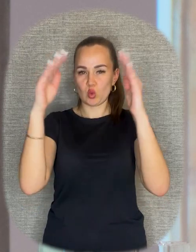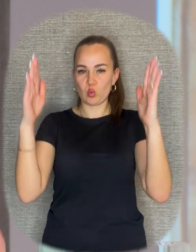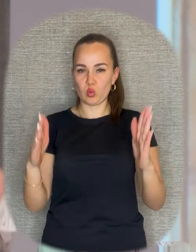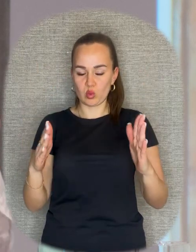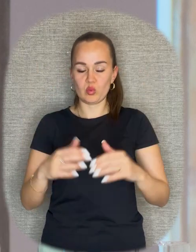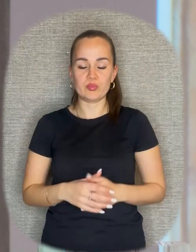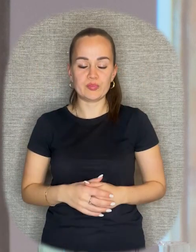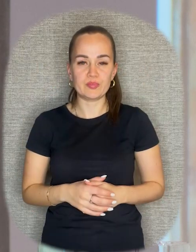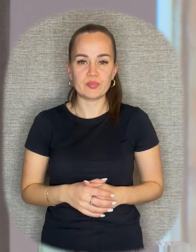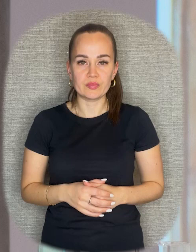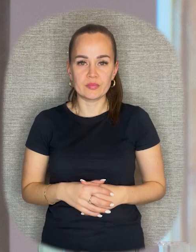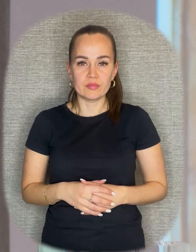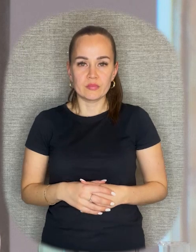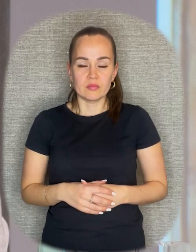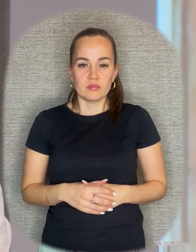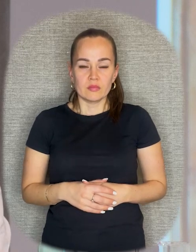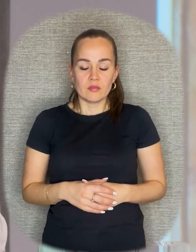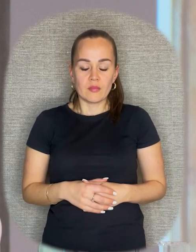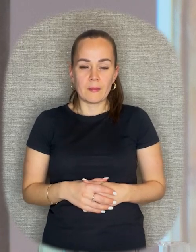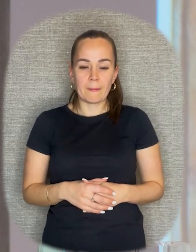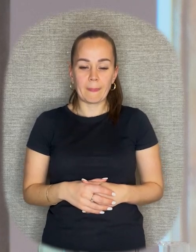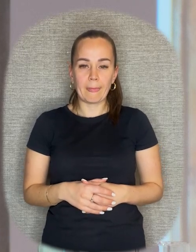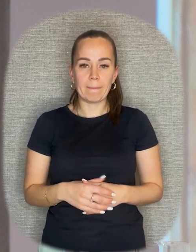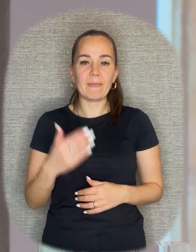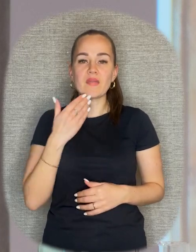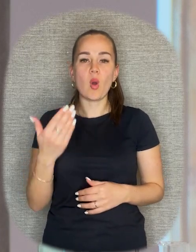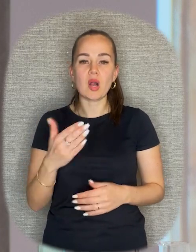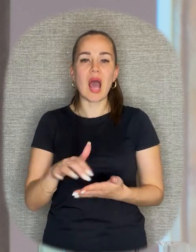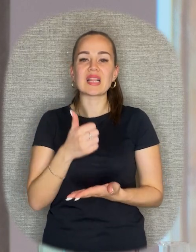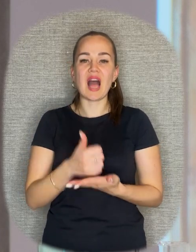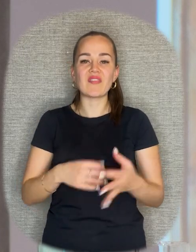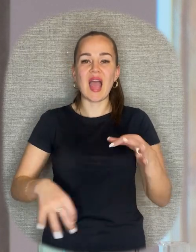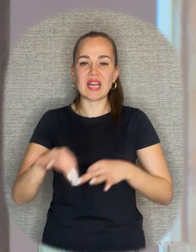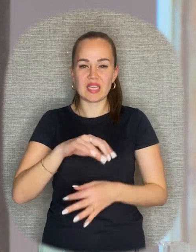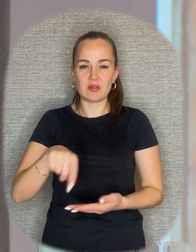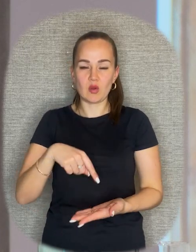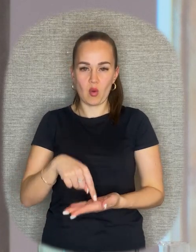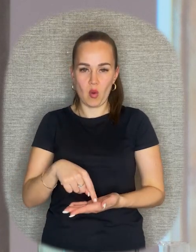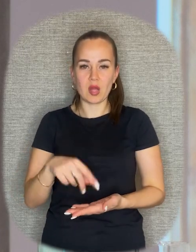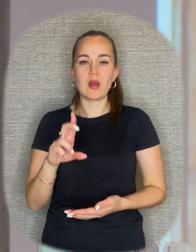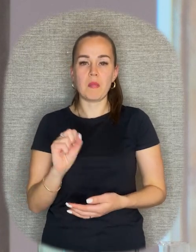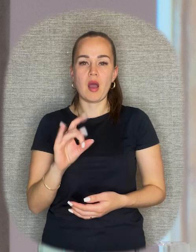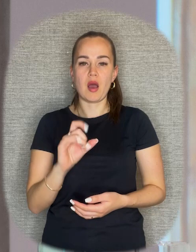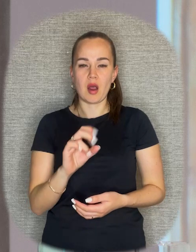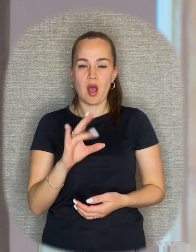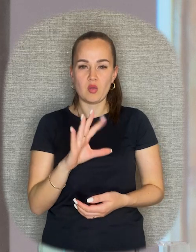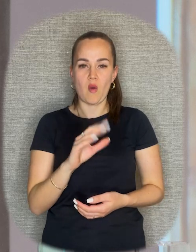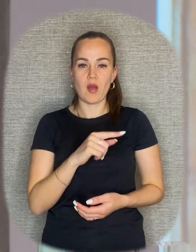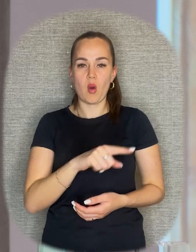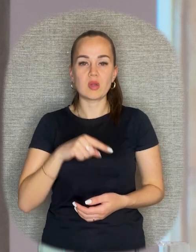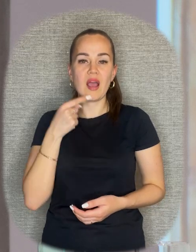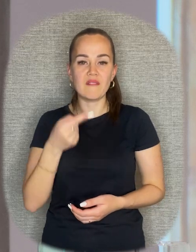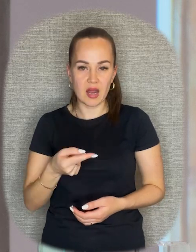и здесь Я позволю себе длинную цитату из доклада главного архитектора города Николая варми